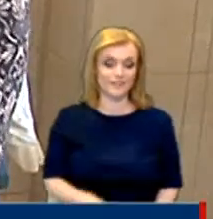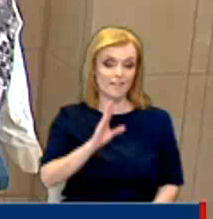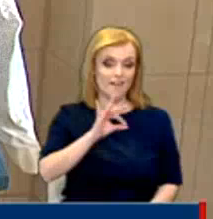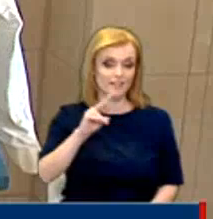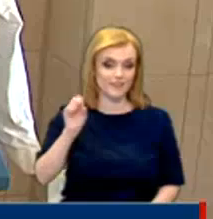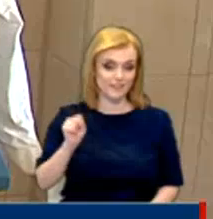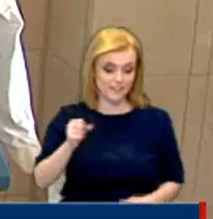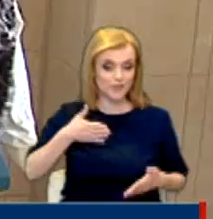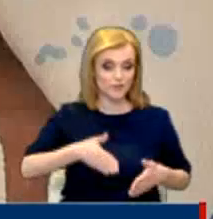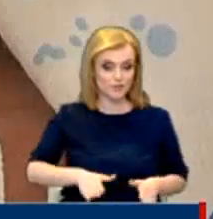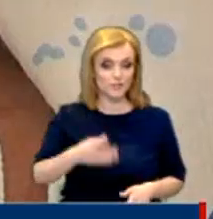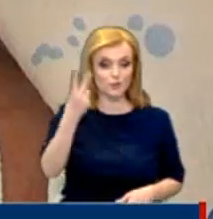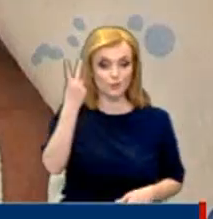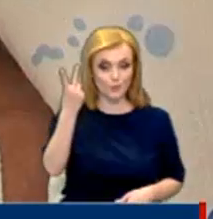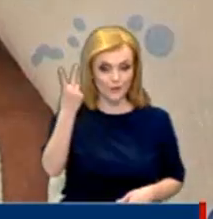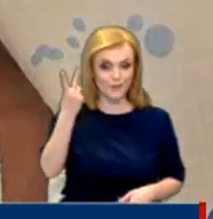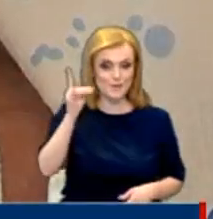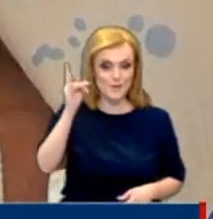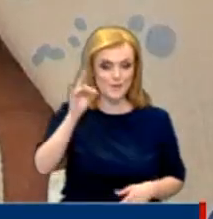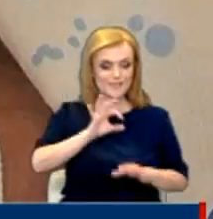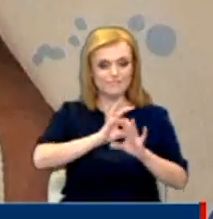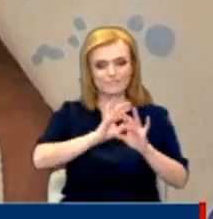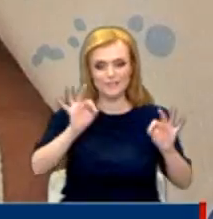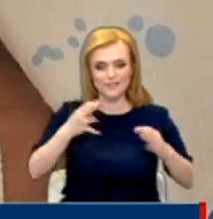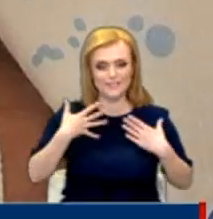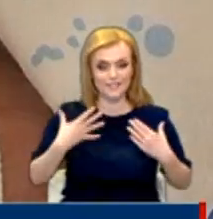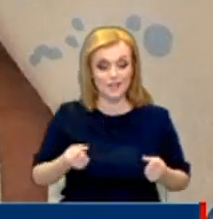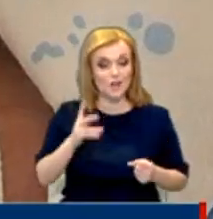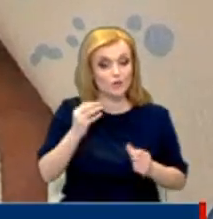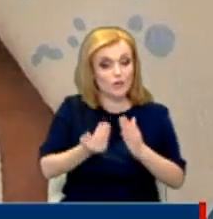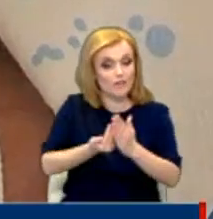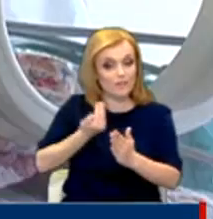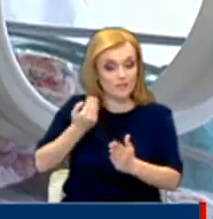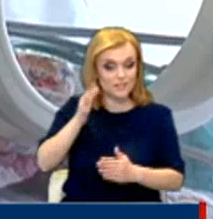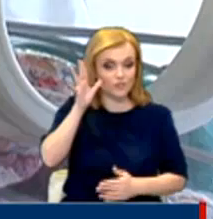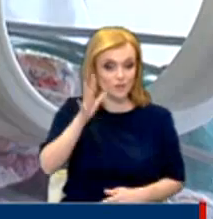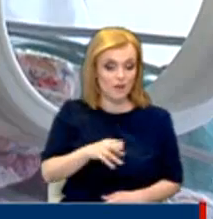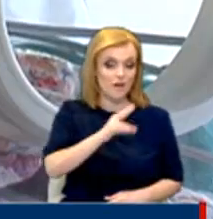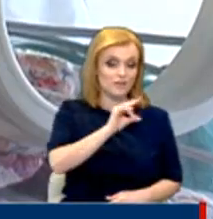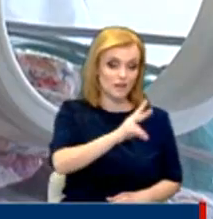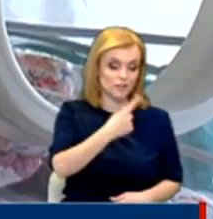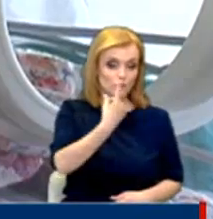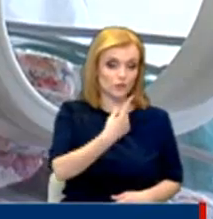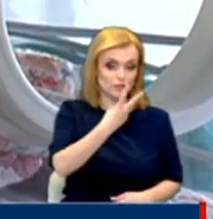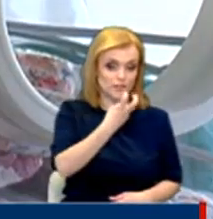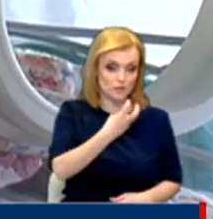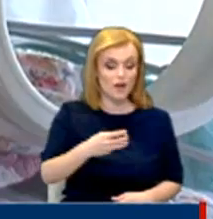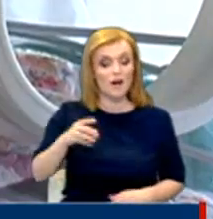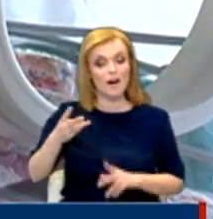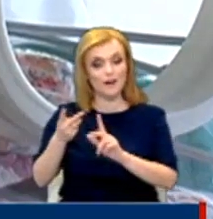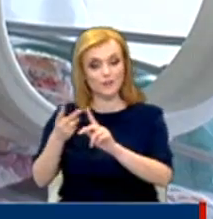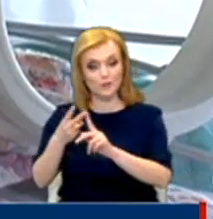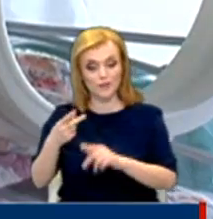Ecaterina Bogată a adus pe lume doi micuți perfect sănătoși, dar înainte de termen. Așa că Dan, de 1,3 kg și Marc, de